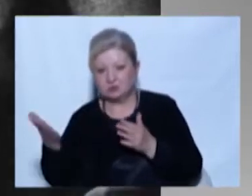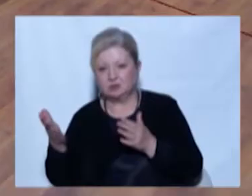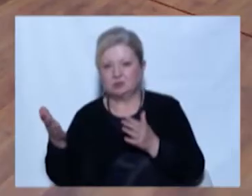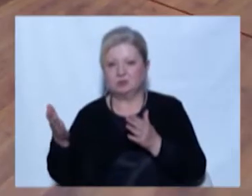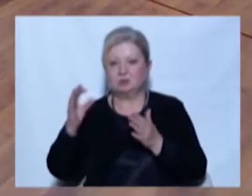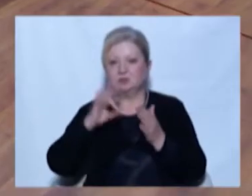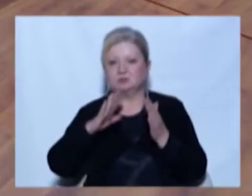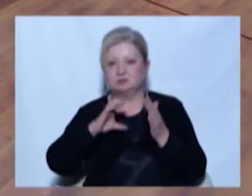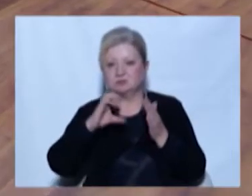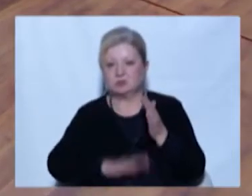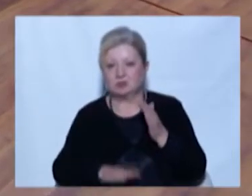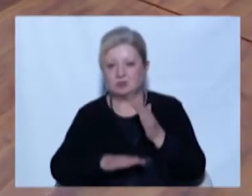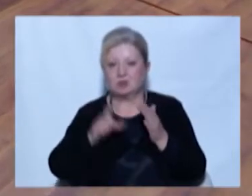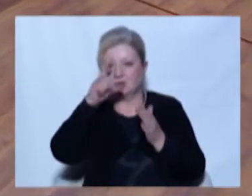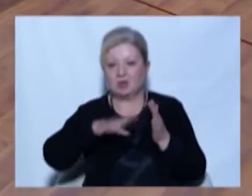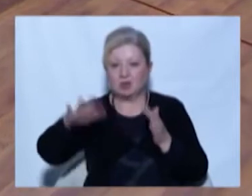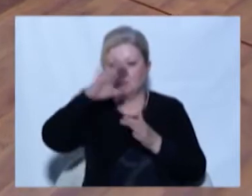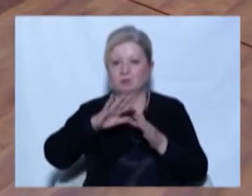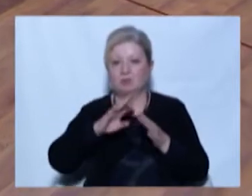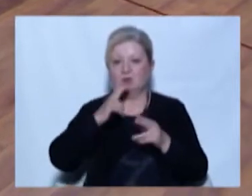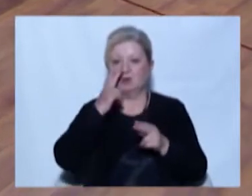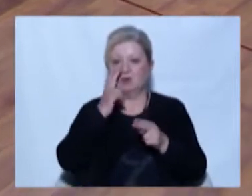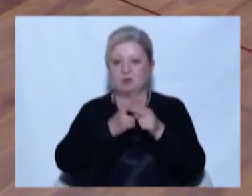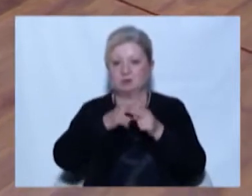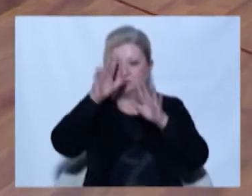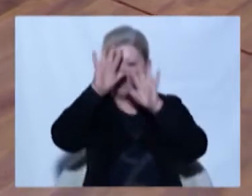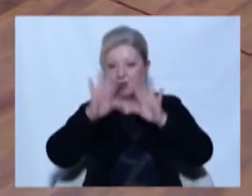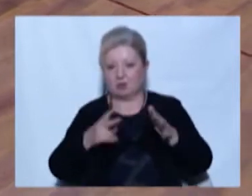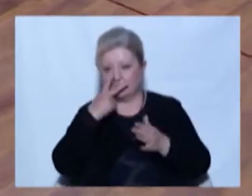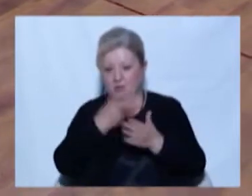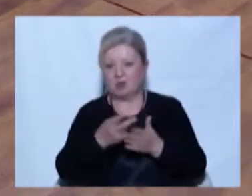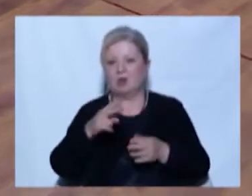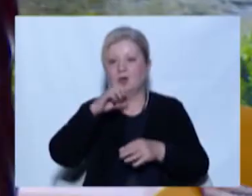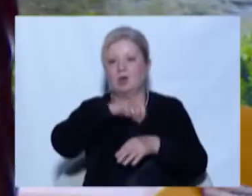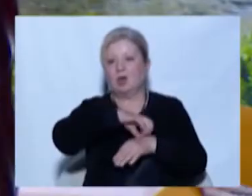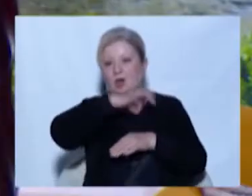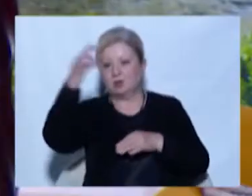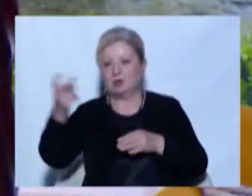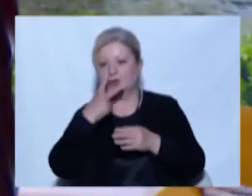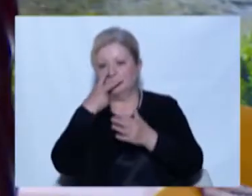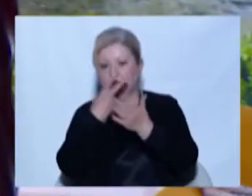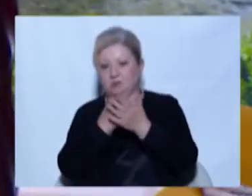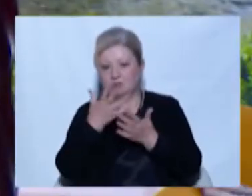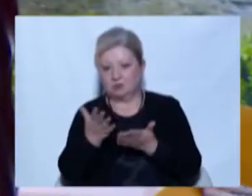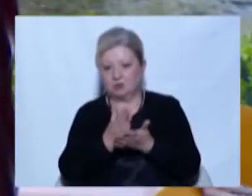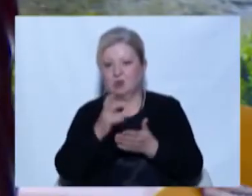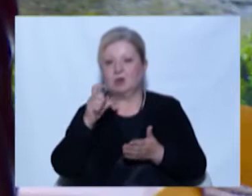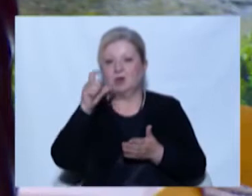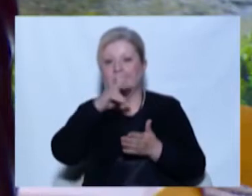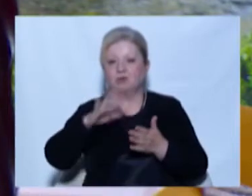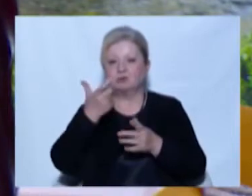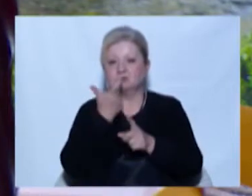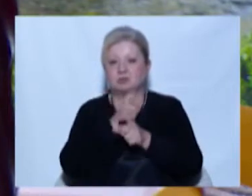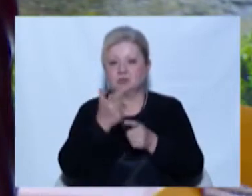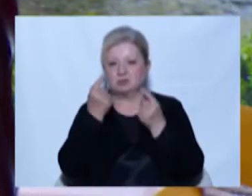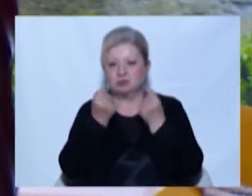samkhretit Evropaze chamoeshvar kinis pardar kinis pardis aghmosavletit aghmochnda Evropis didi natsili romoshit sabchota